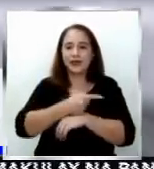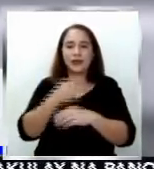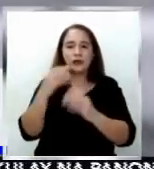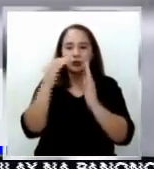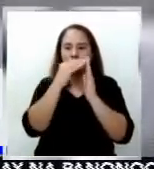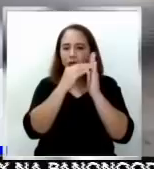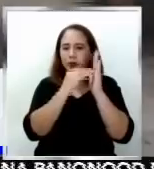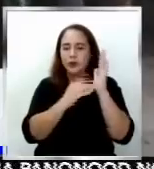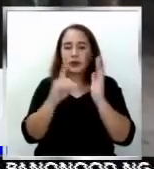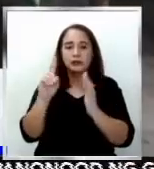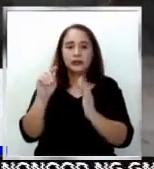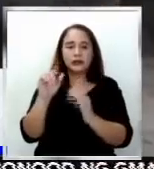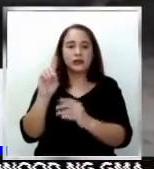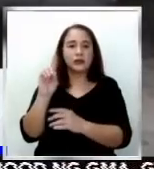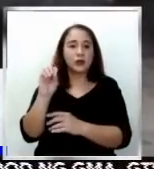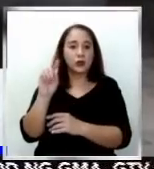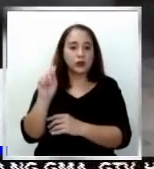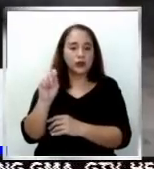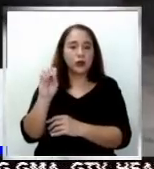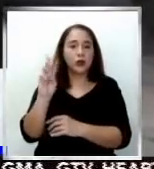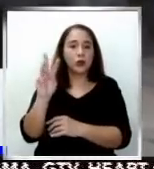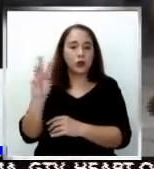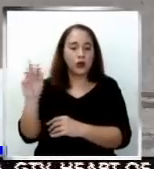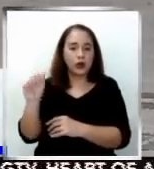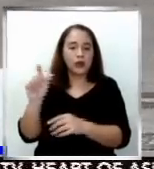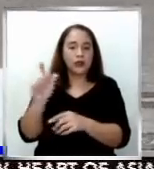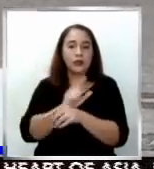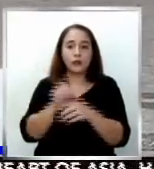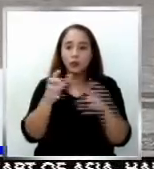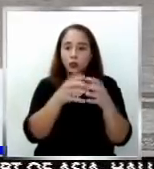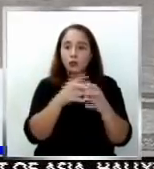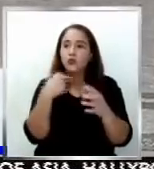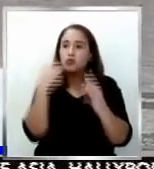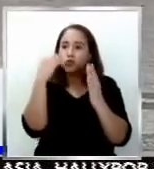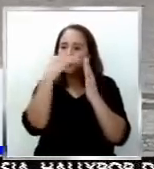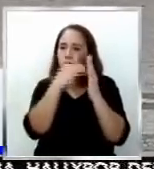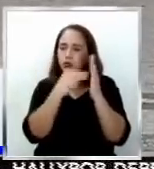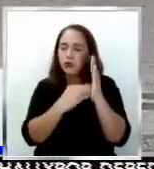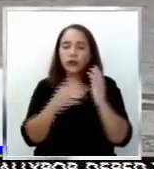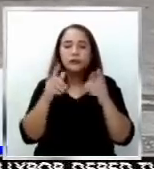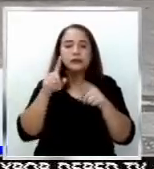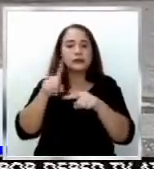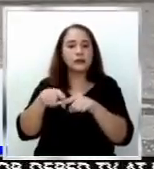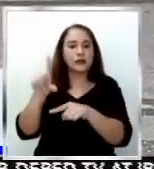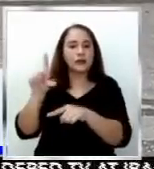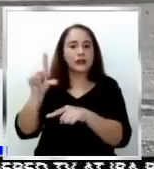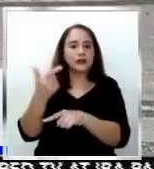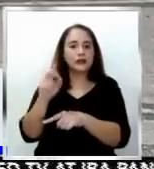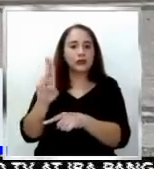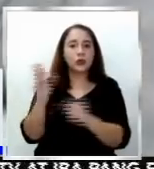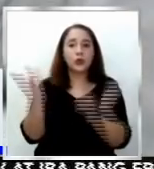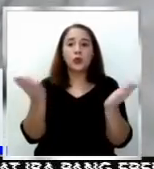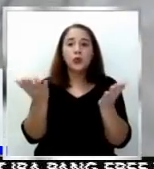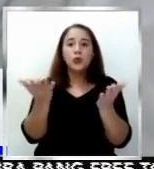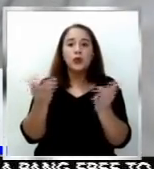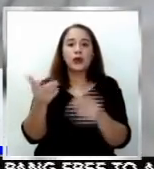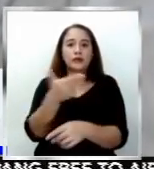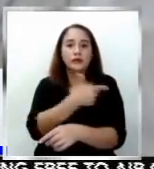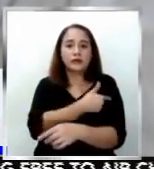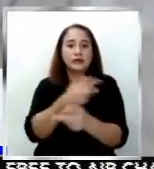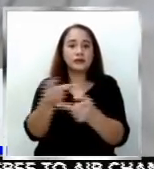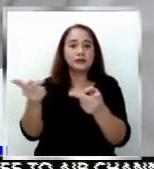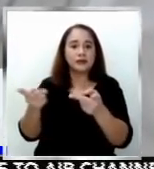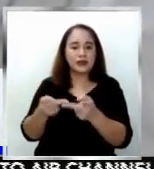DTI, DOT, OWA at labor unions kung sino ang mga ito at depende na sa LGU kung saan ilalatag ang bakunahan. Kasabay